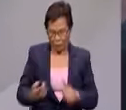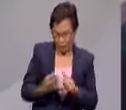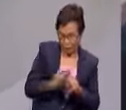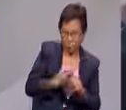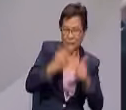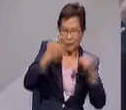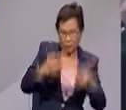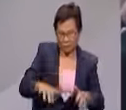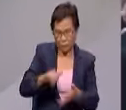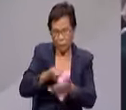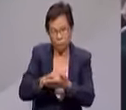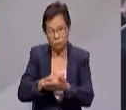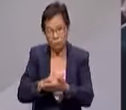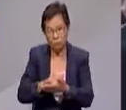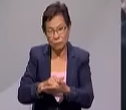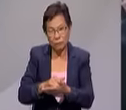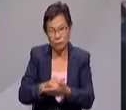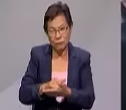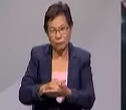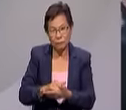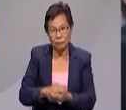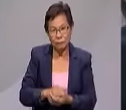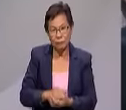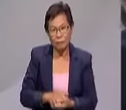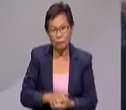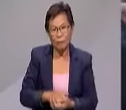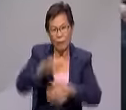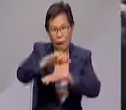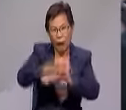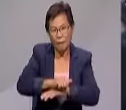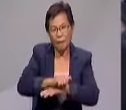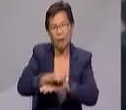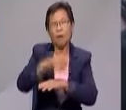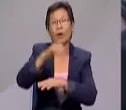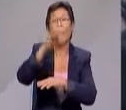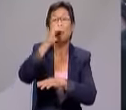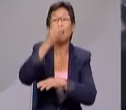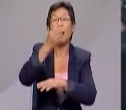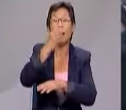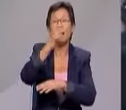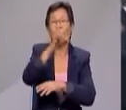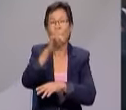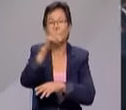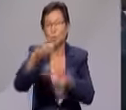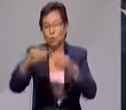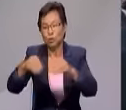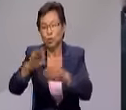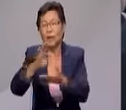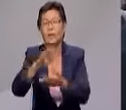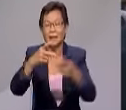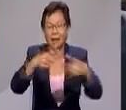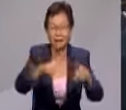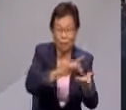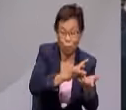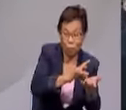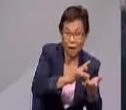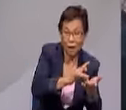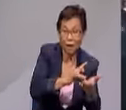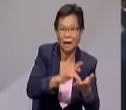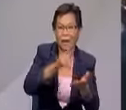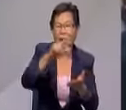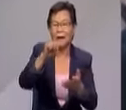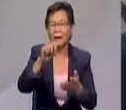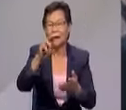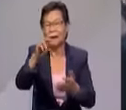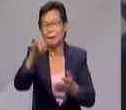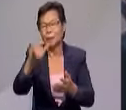tu dan amalkan juga vitamin, macam vitamin yang selalu jual kat farmasi yang gummy punya style, macam